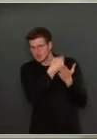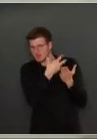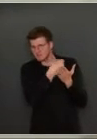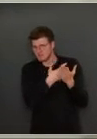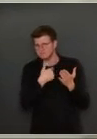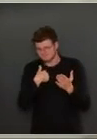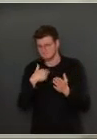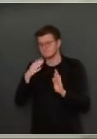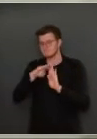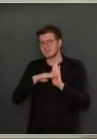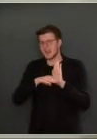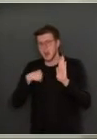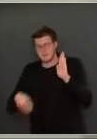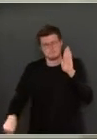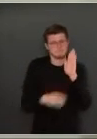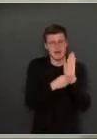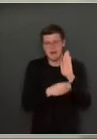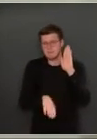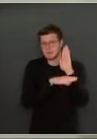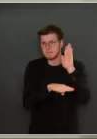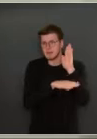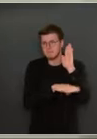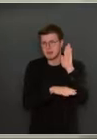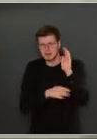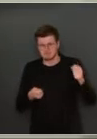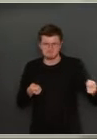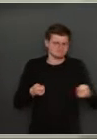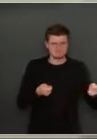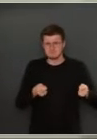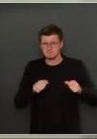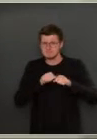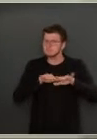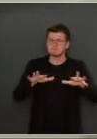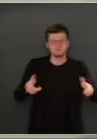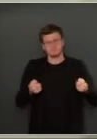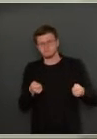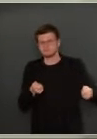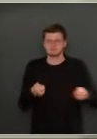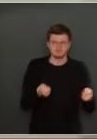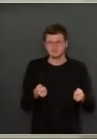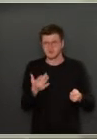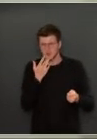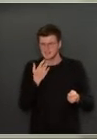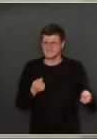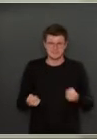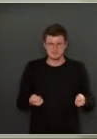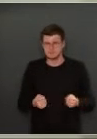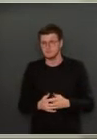om de situatie volledig onder controle te proberen te houden.